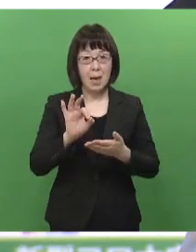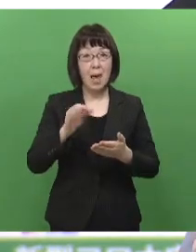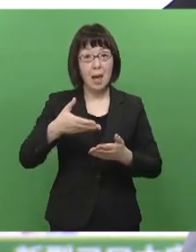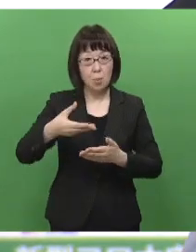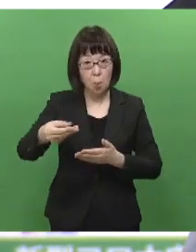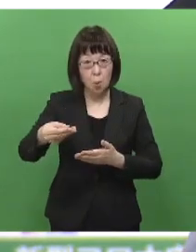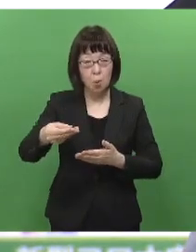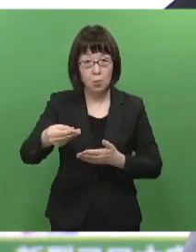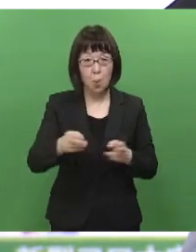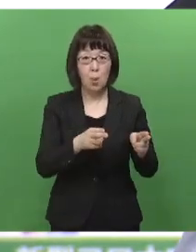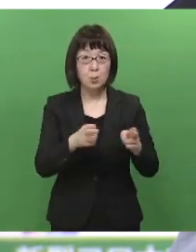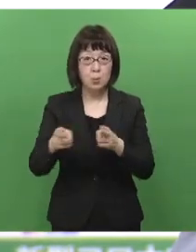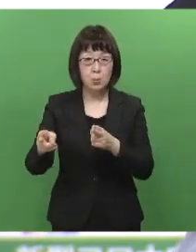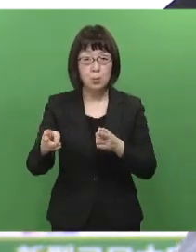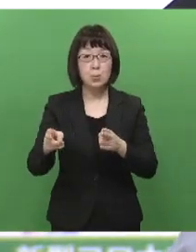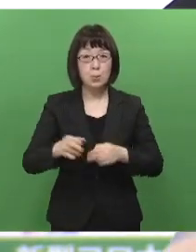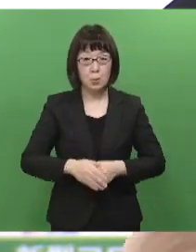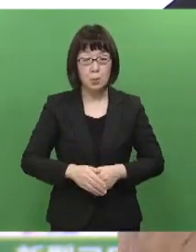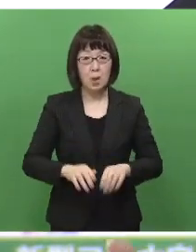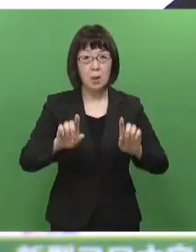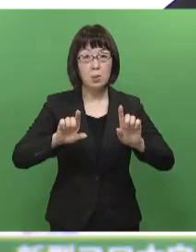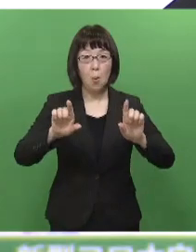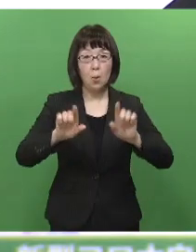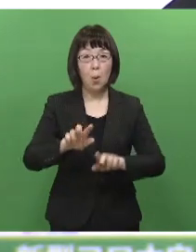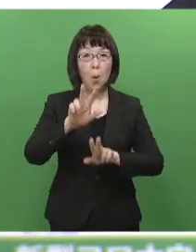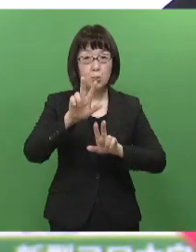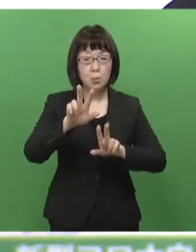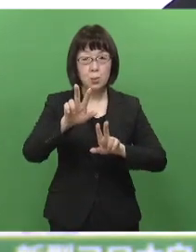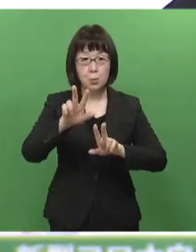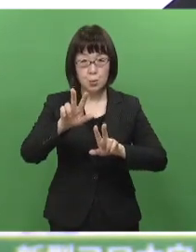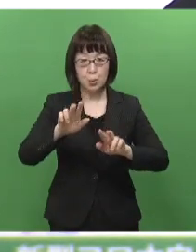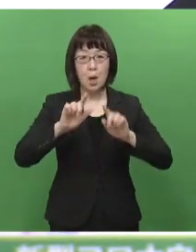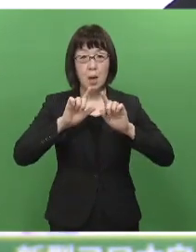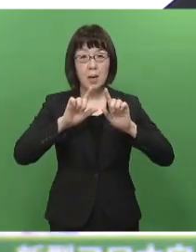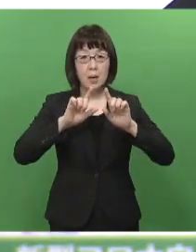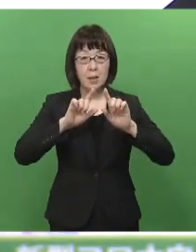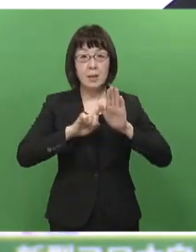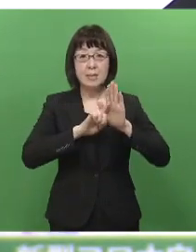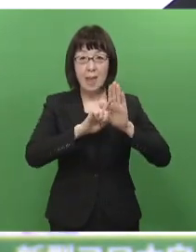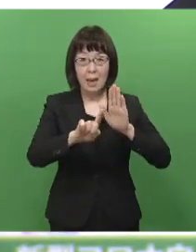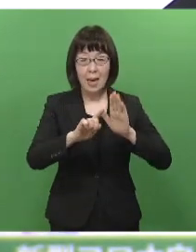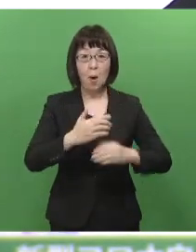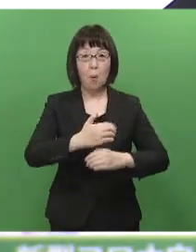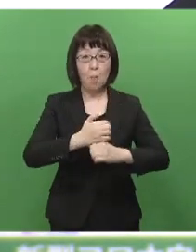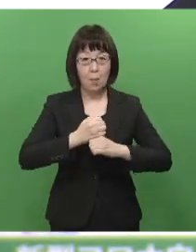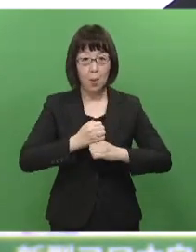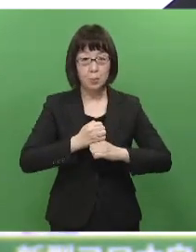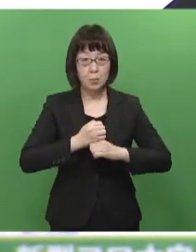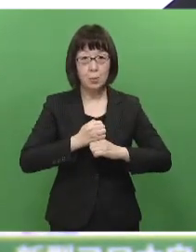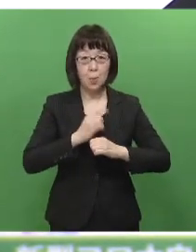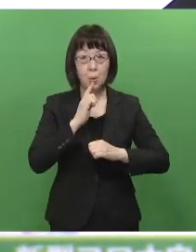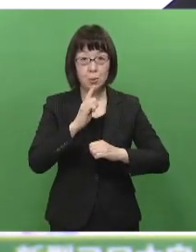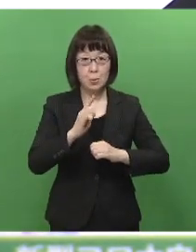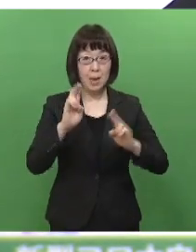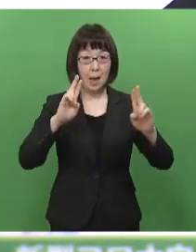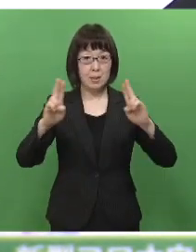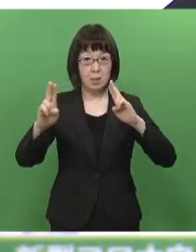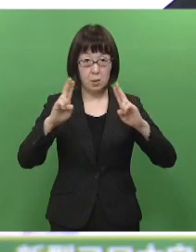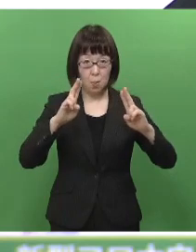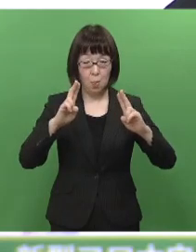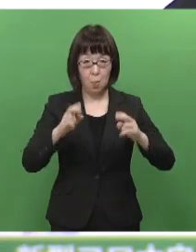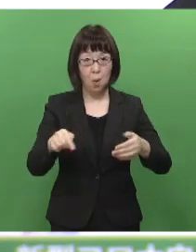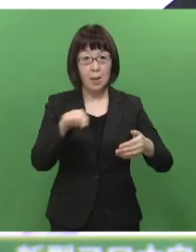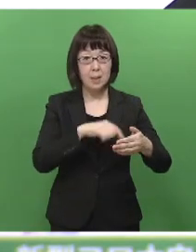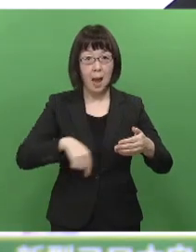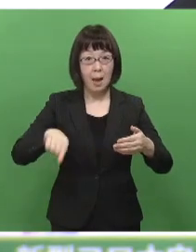ども、東京ルール宣言をした企業に対しての優遇というのを今申し上げましたけれども、具体的にはですね、例え